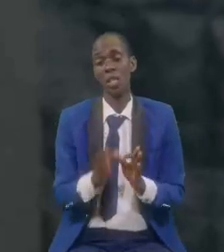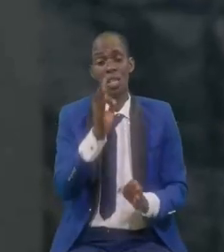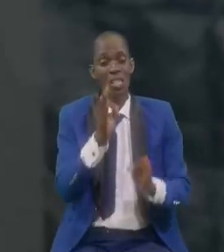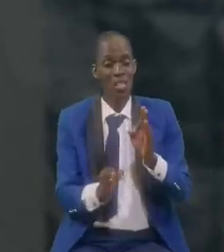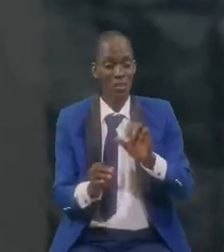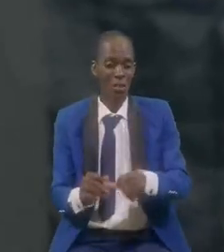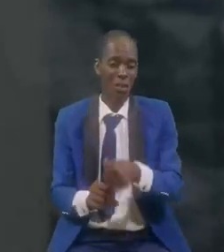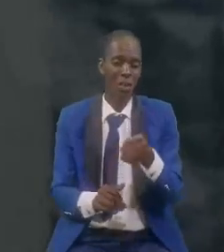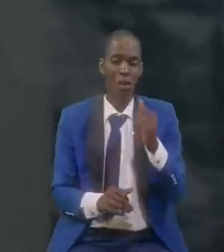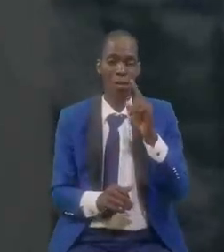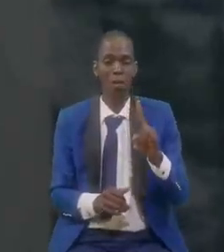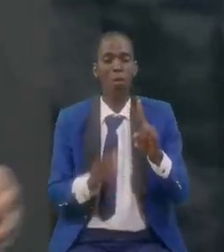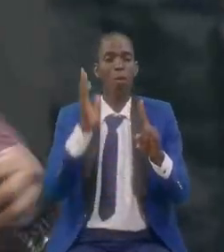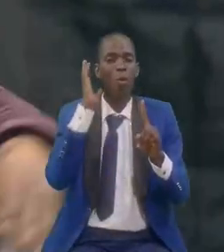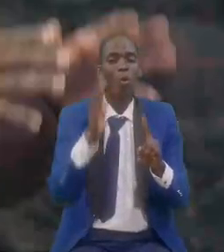quelqu'un